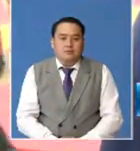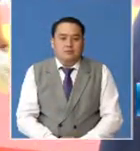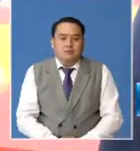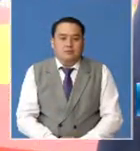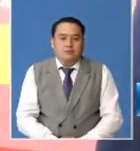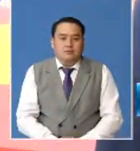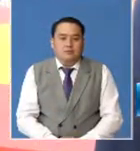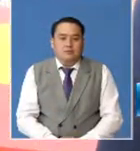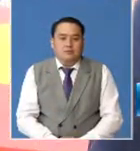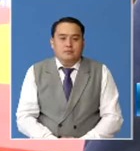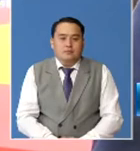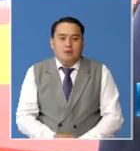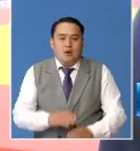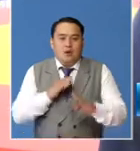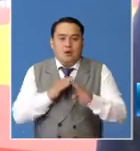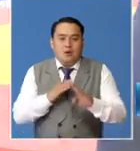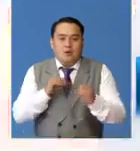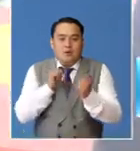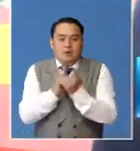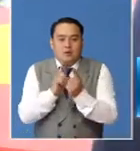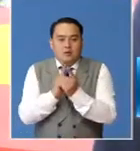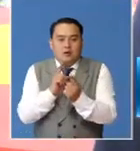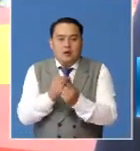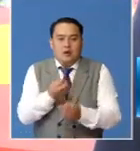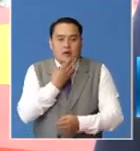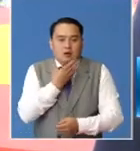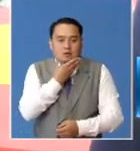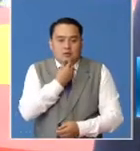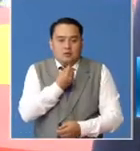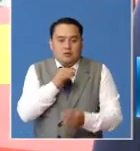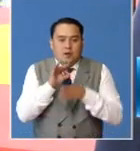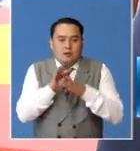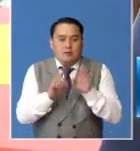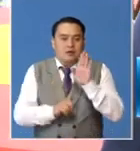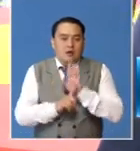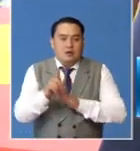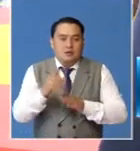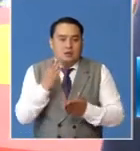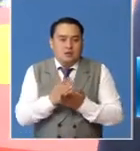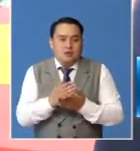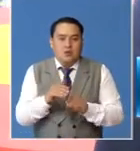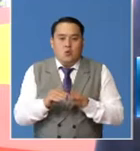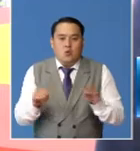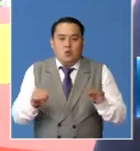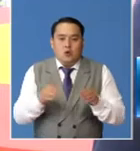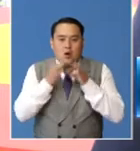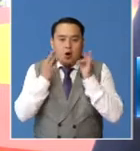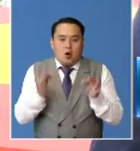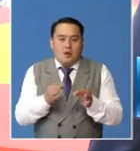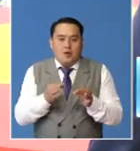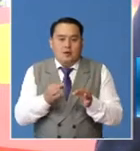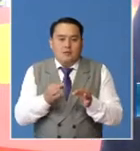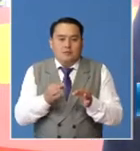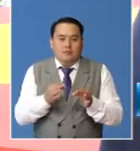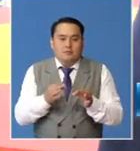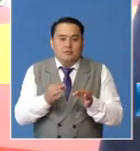Бои очень красиво проходят, как вы сами видели. Есть начинающий уровень среди новичков и есть уровень среди опытных, то есть синие